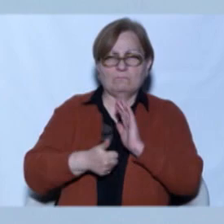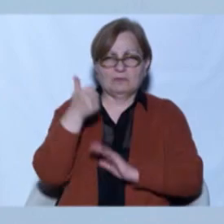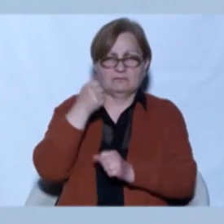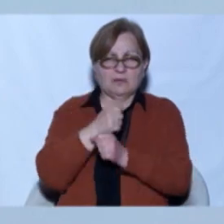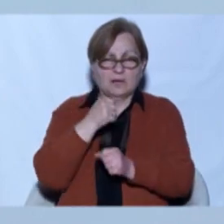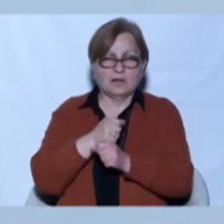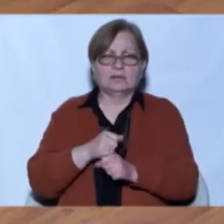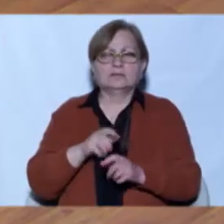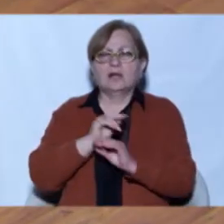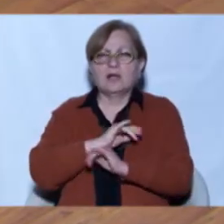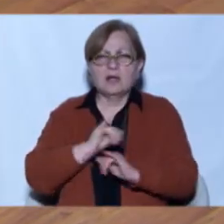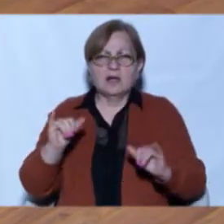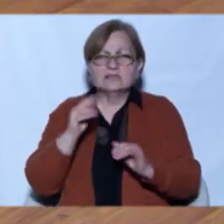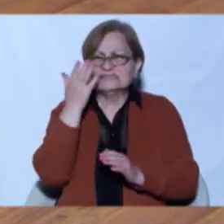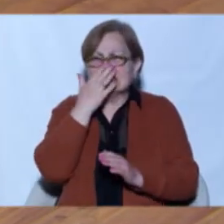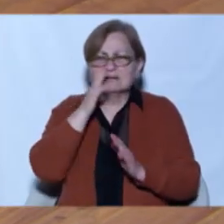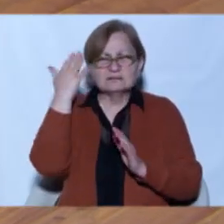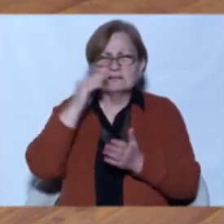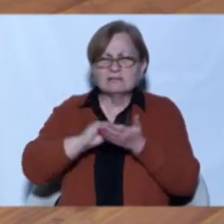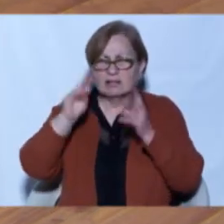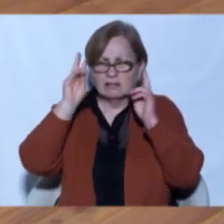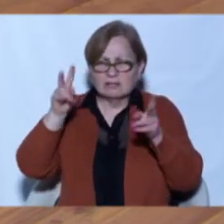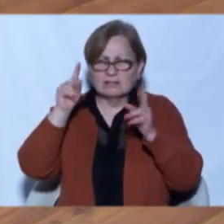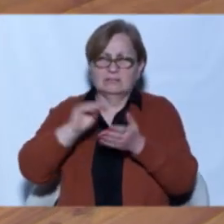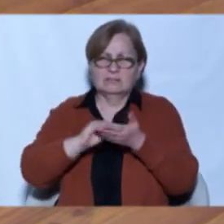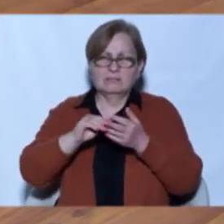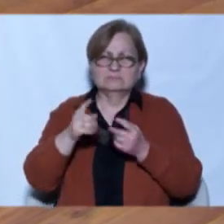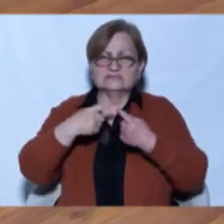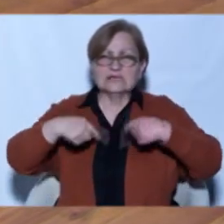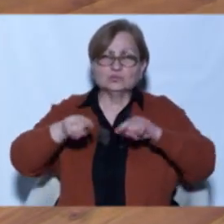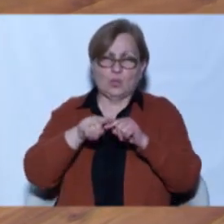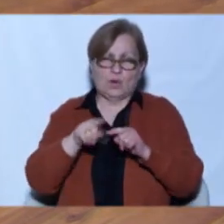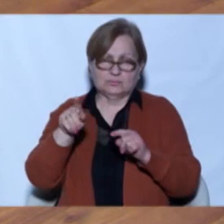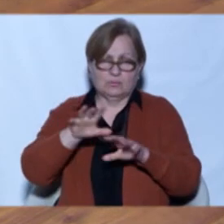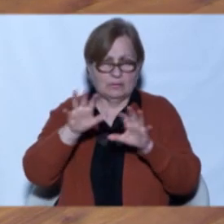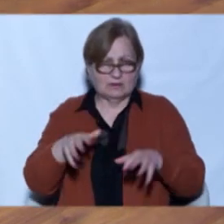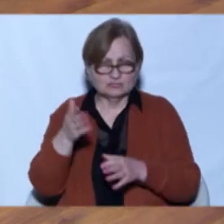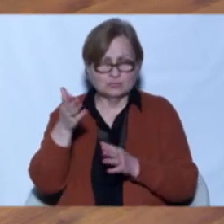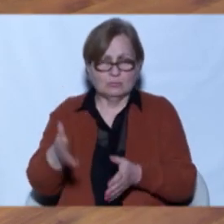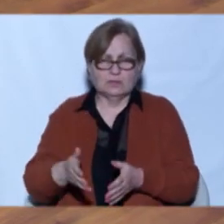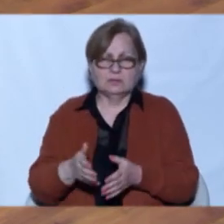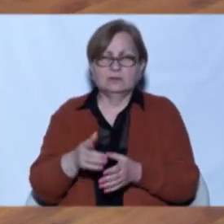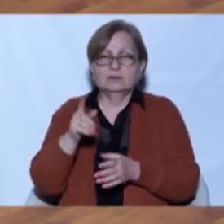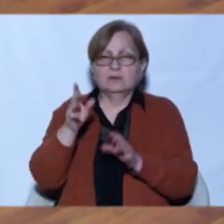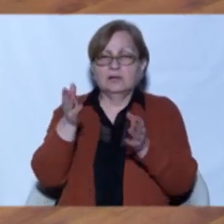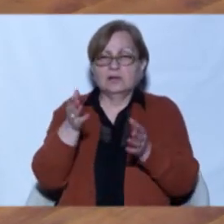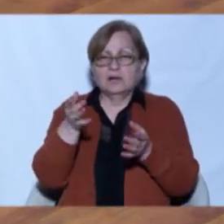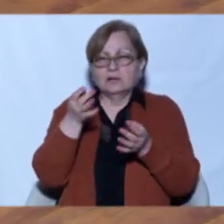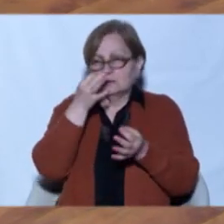ასევე წერა-კითხვის გამავრცელებელი საზოგადოების გამგეობის თავმჯდომარე. და მან